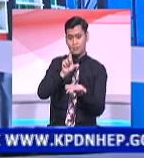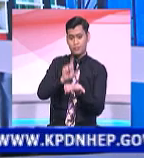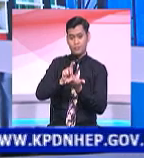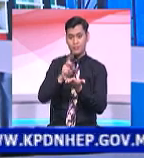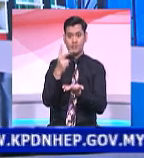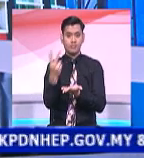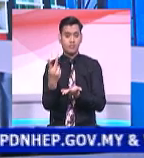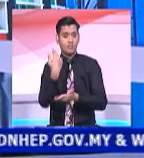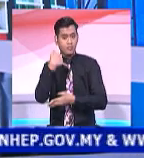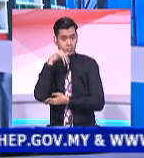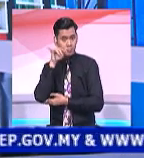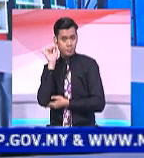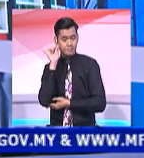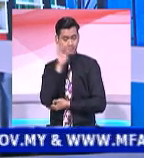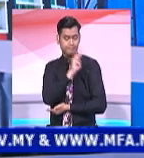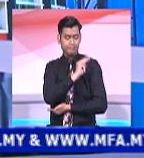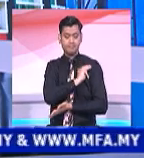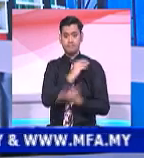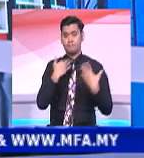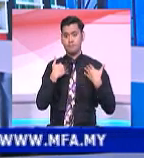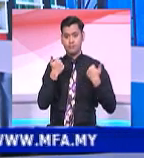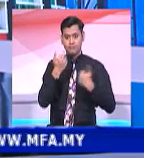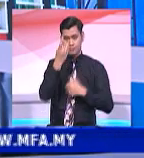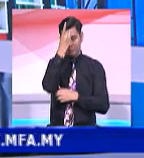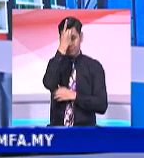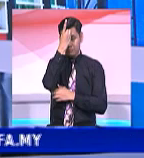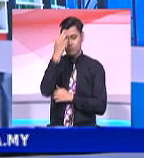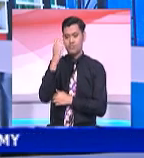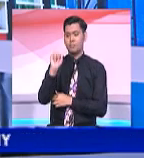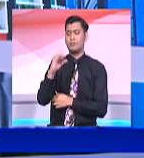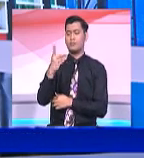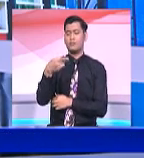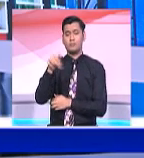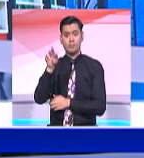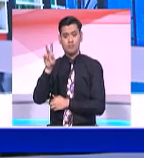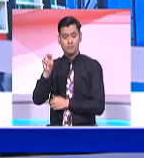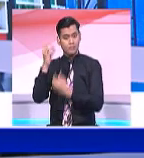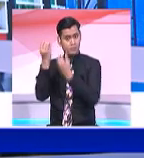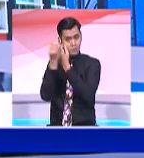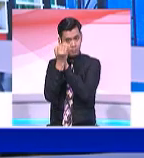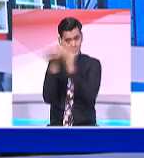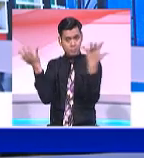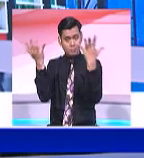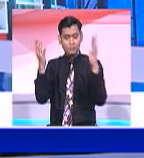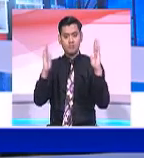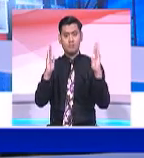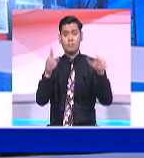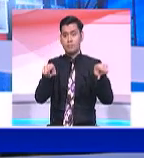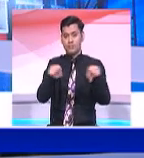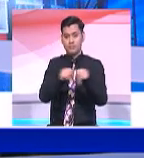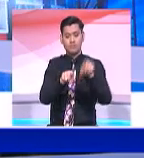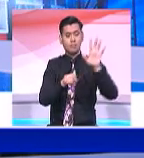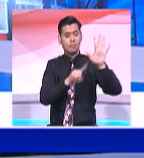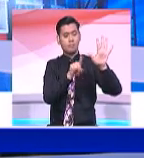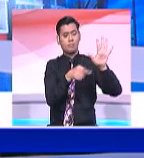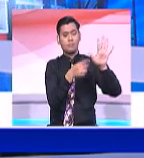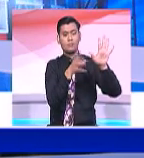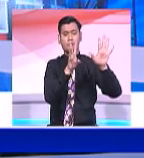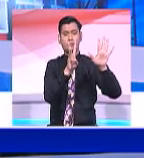kuarantin. Pada pihak kami pula, kita lihat dari segi operasi. Walaupun katakanlah, ya, assessment